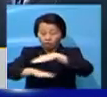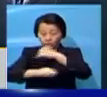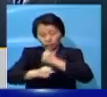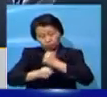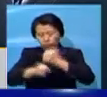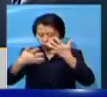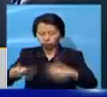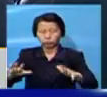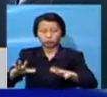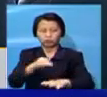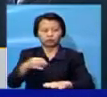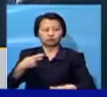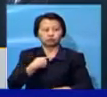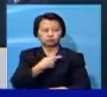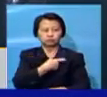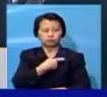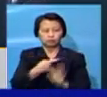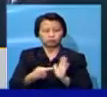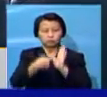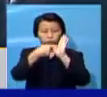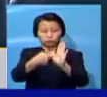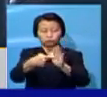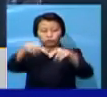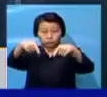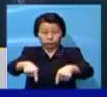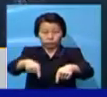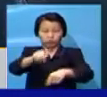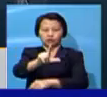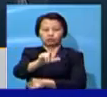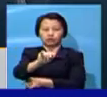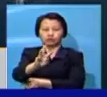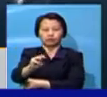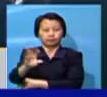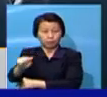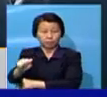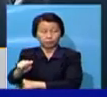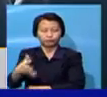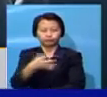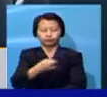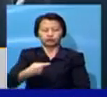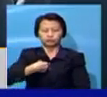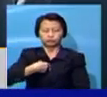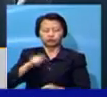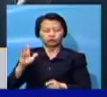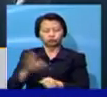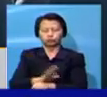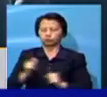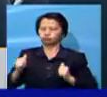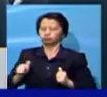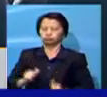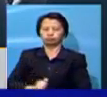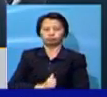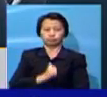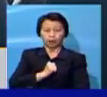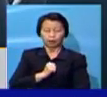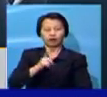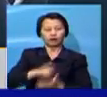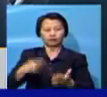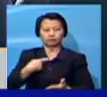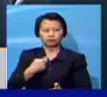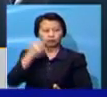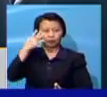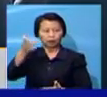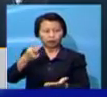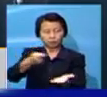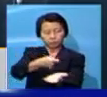dan kita tunjukkan di sinilah lima dan saya yang saya cukup bangga apa yang kita akan